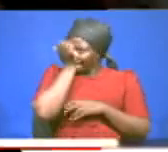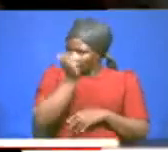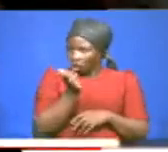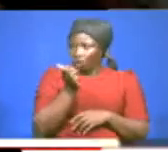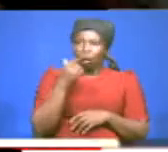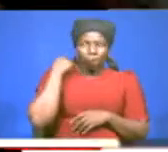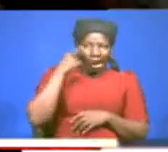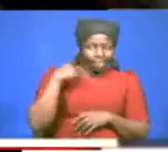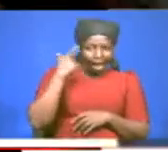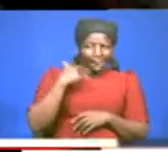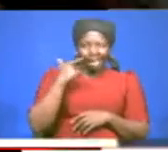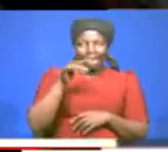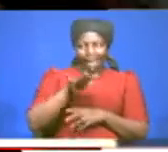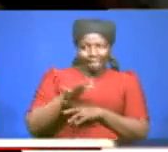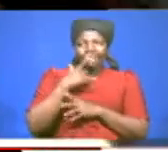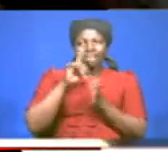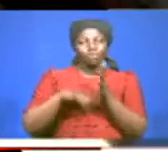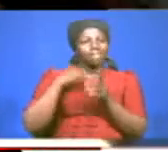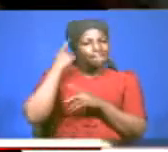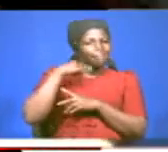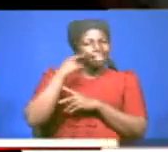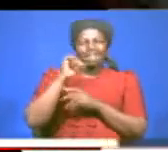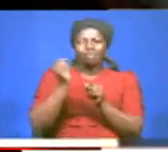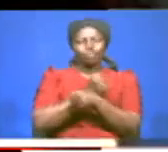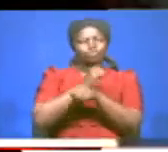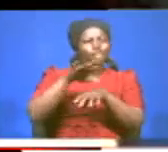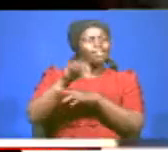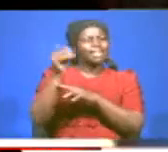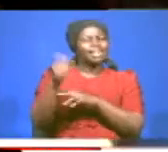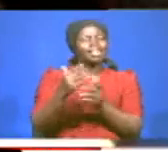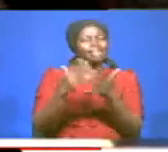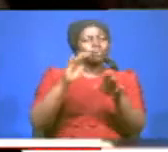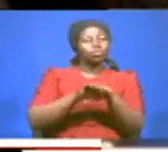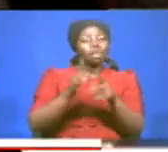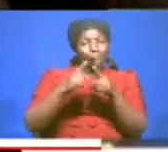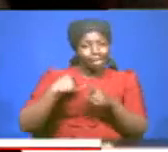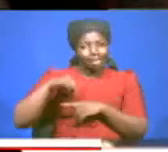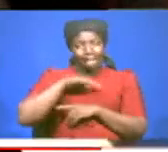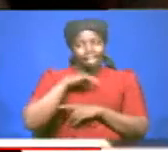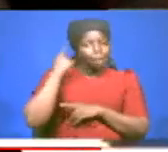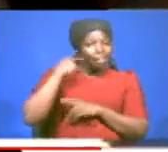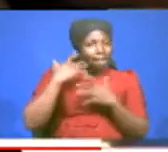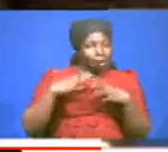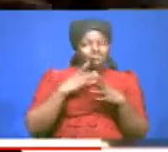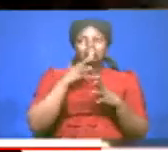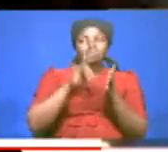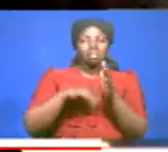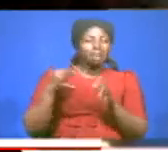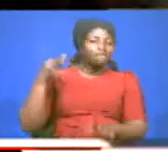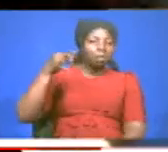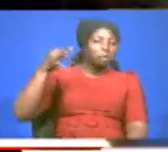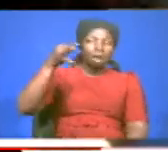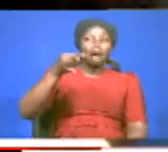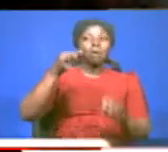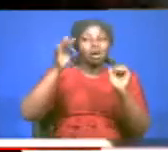madhara hakuna ile kitu nzuri inaweza tokea madhara. Lakini sisi kama wana madhara tulisema in future tunaweza